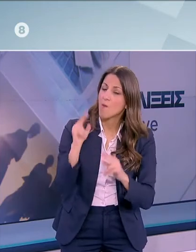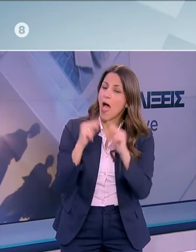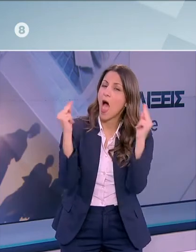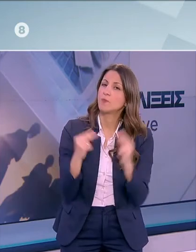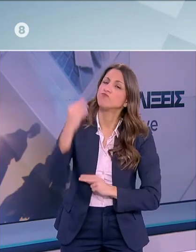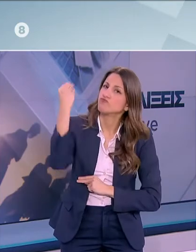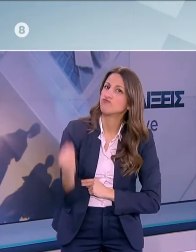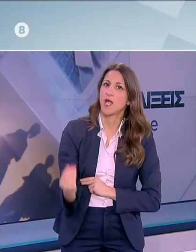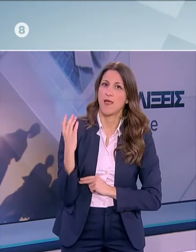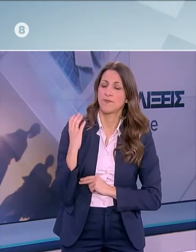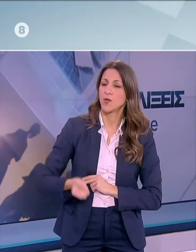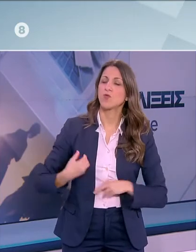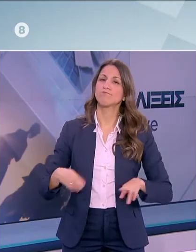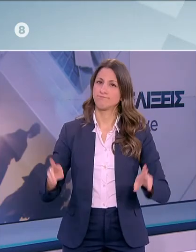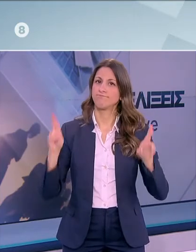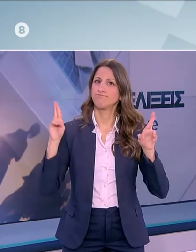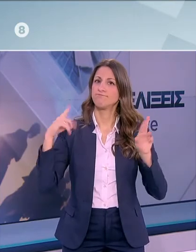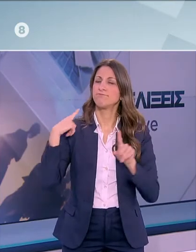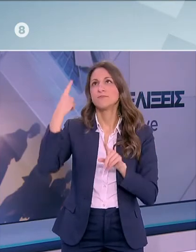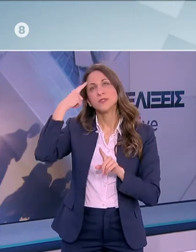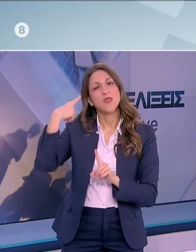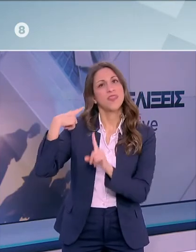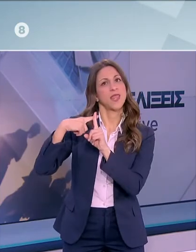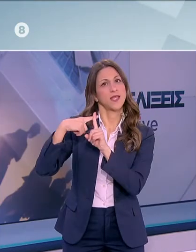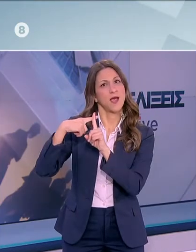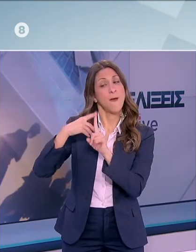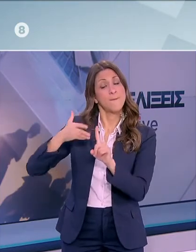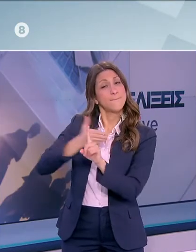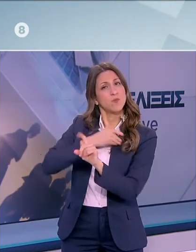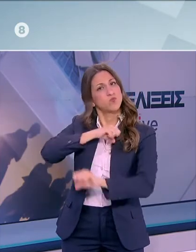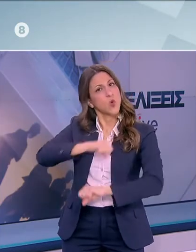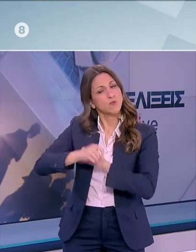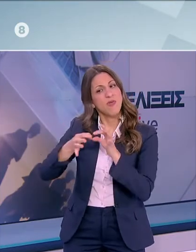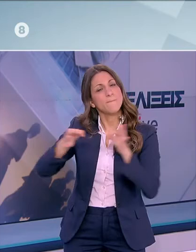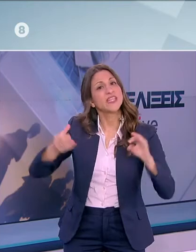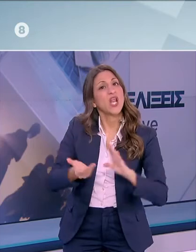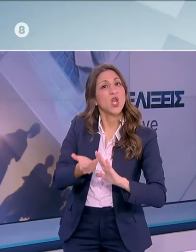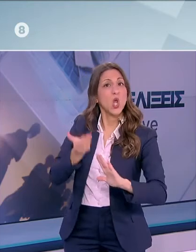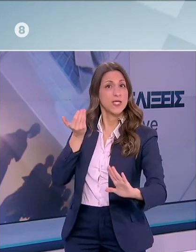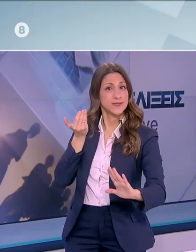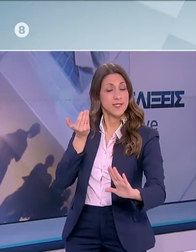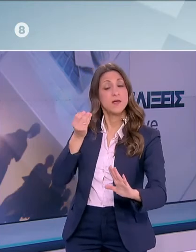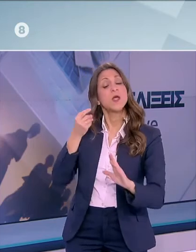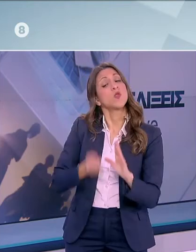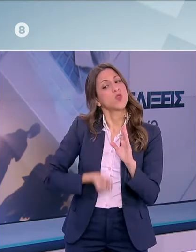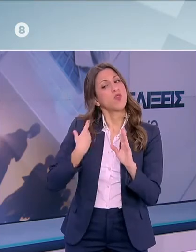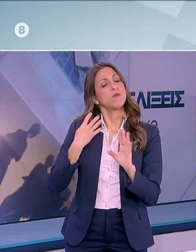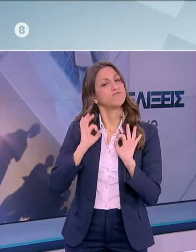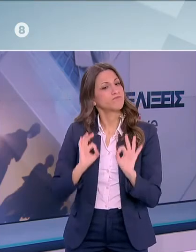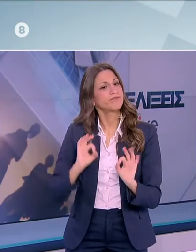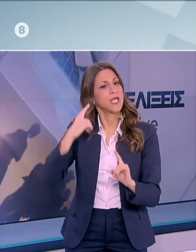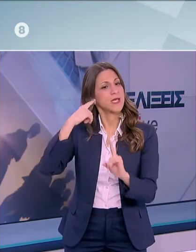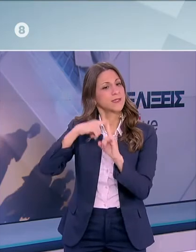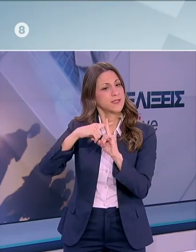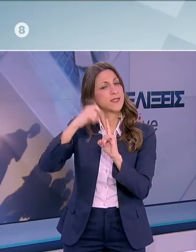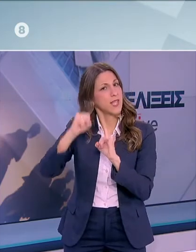αποτελέσματα μας δίνουν μια αισιοδοξία και οφείλονται στην κοινή μας προσπάθεια. Ναι, είναι αισιοδοξία, αλλά με πραγματικά δεδομένα, με ρεαλισμό